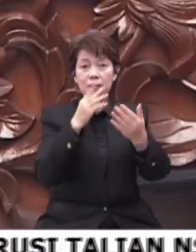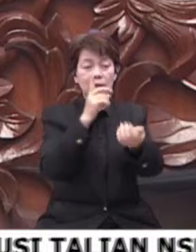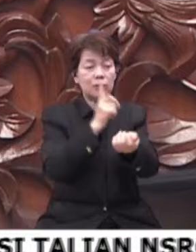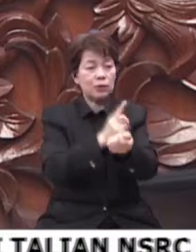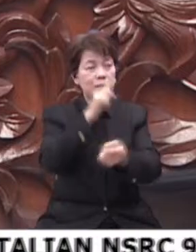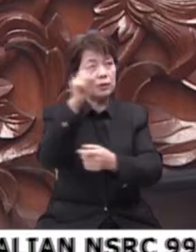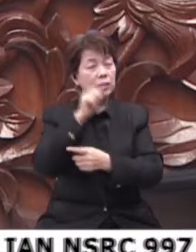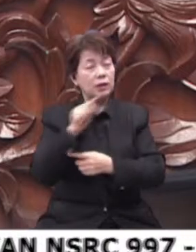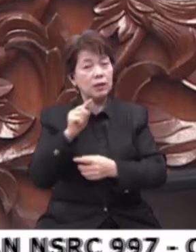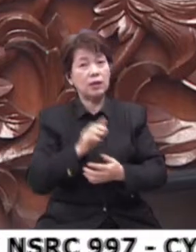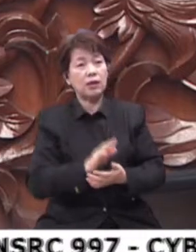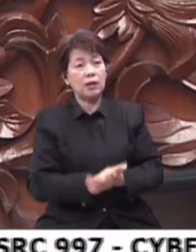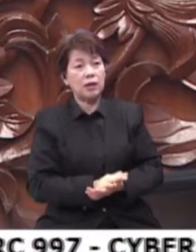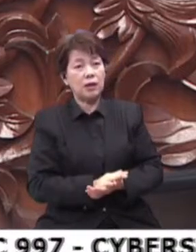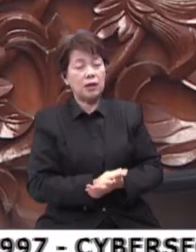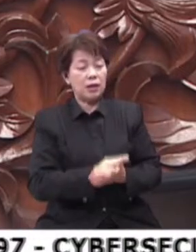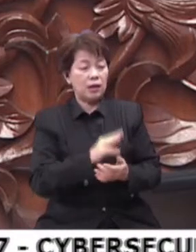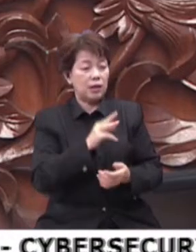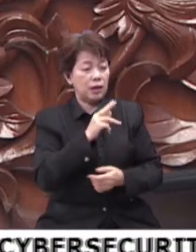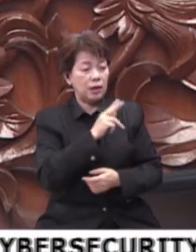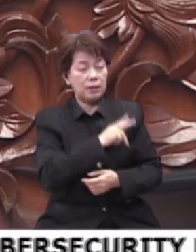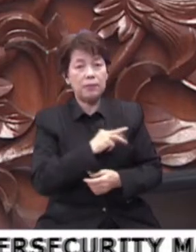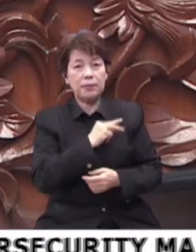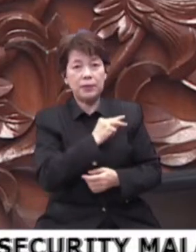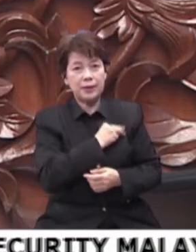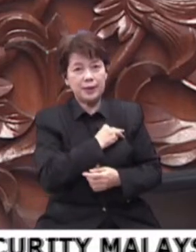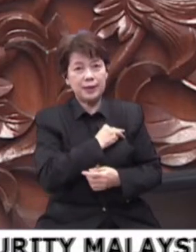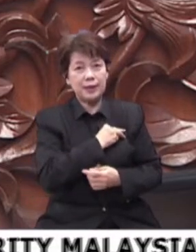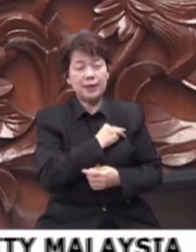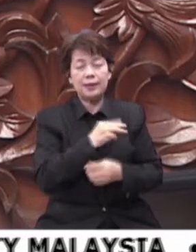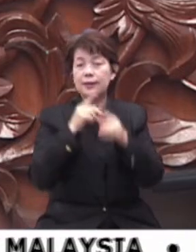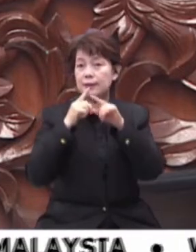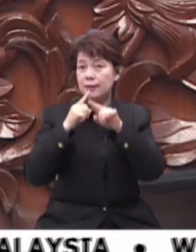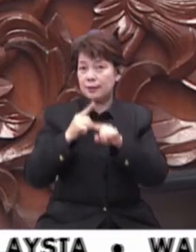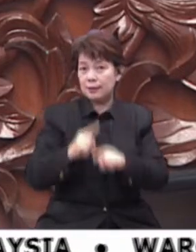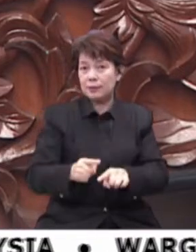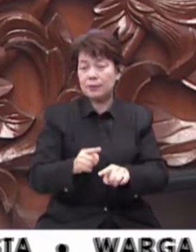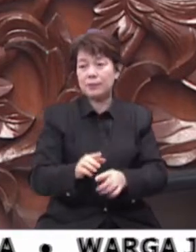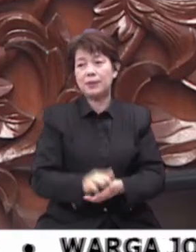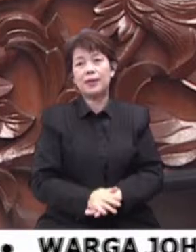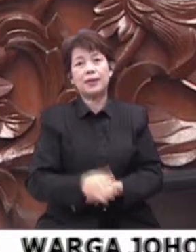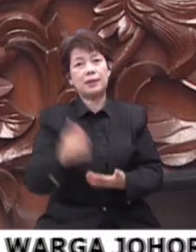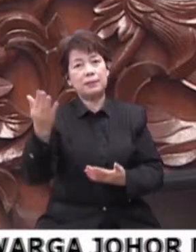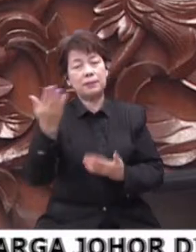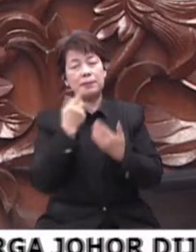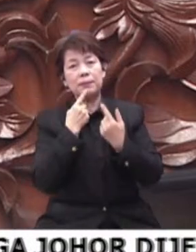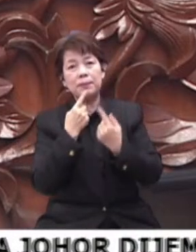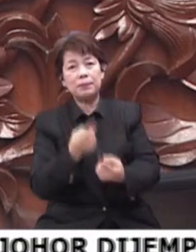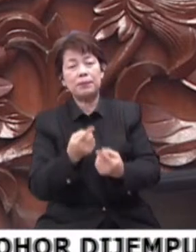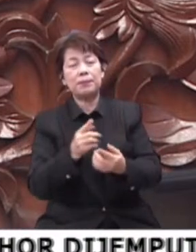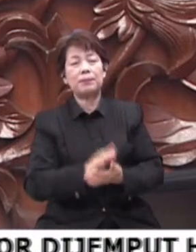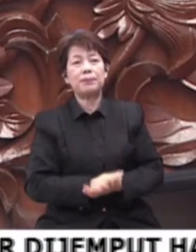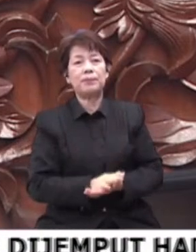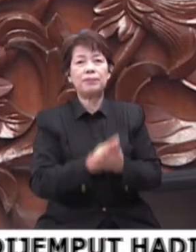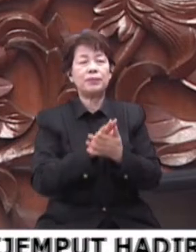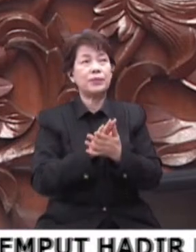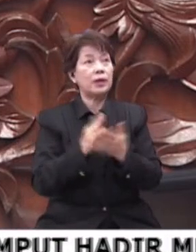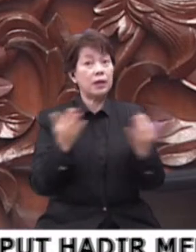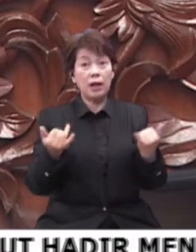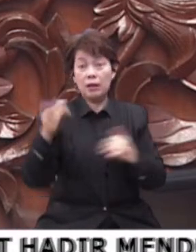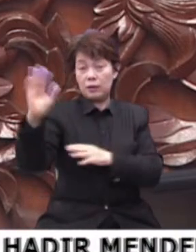Mustafa menteri kesehatan di atas jawaban yang telah diberikan khususnya saya